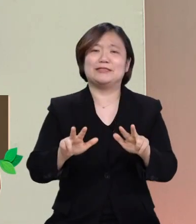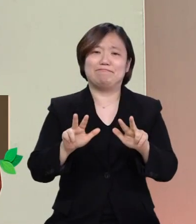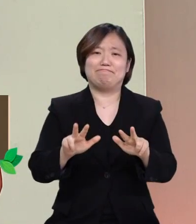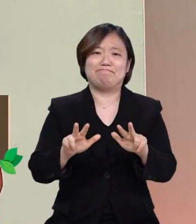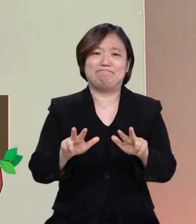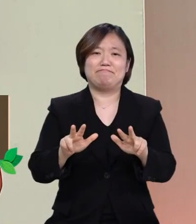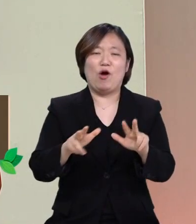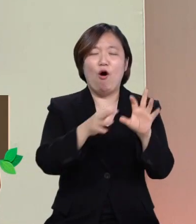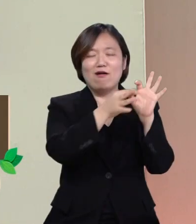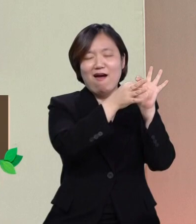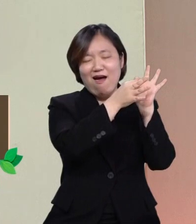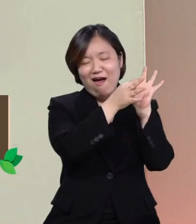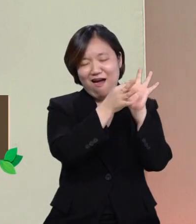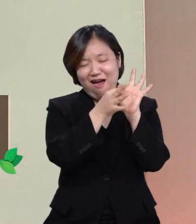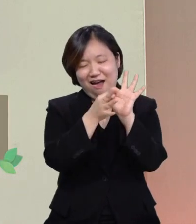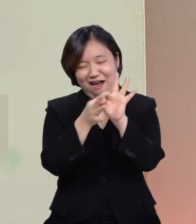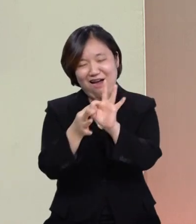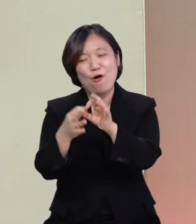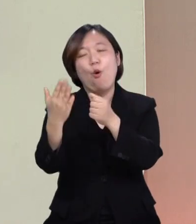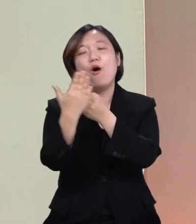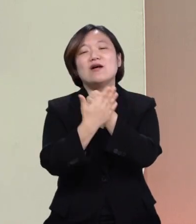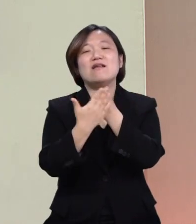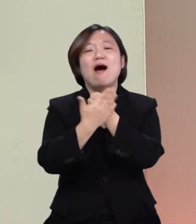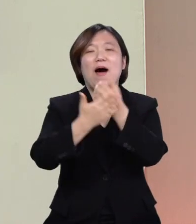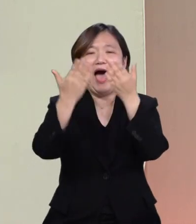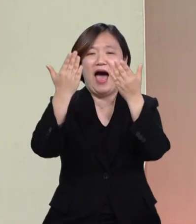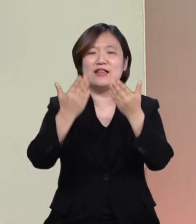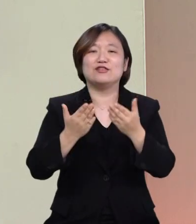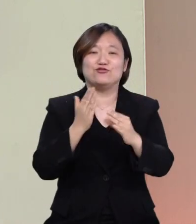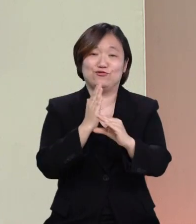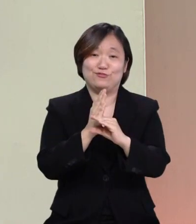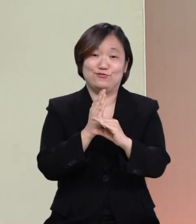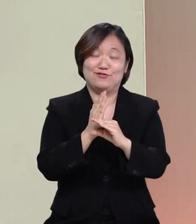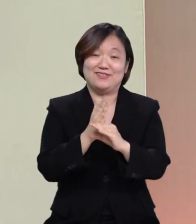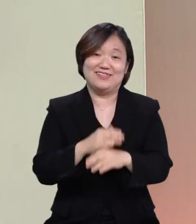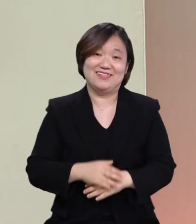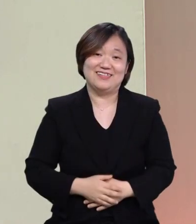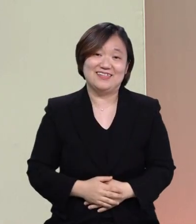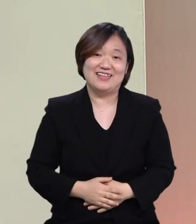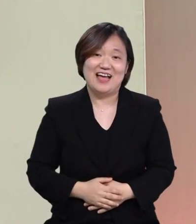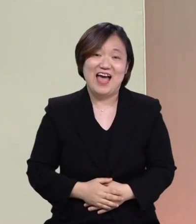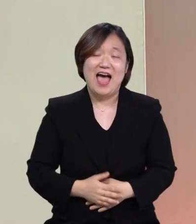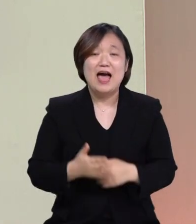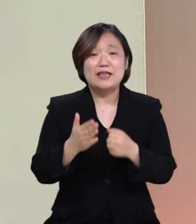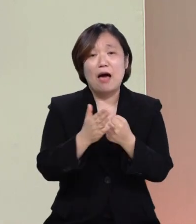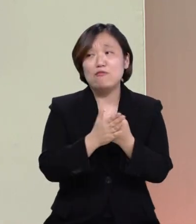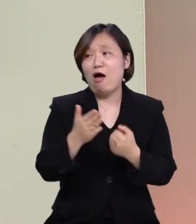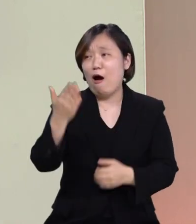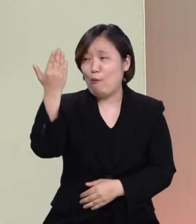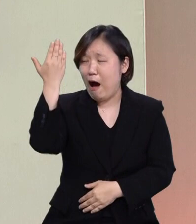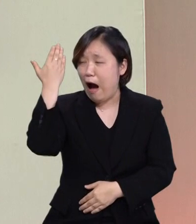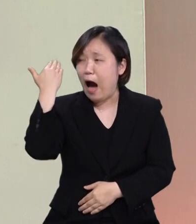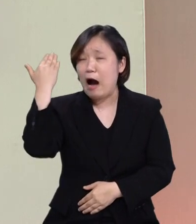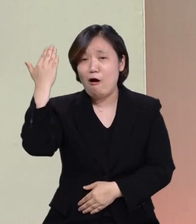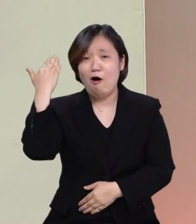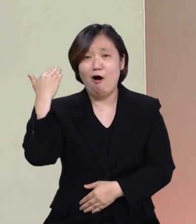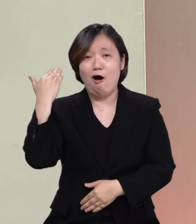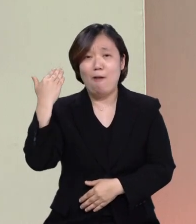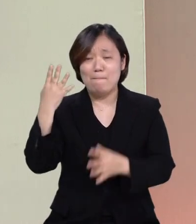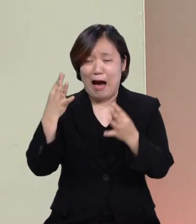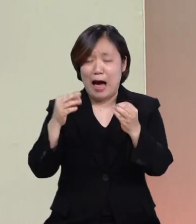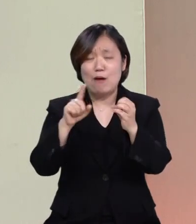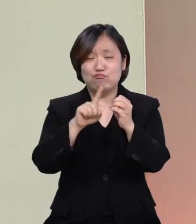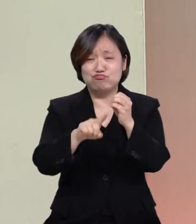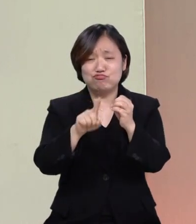순간에도 펼쳐지고 있는 현재 진행형입니다 그래서 과거에도 수많은